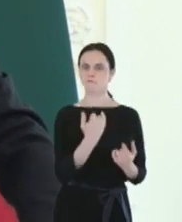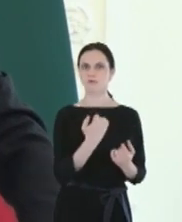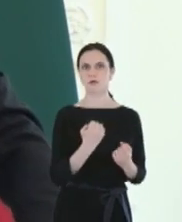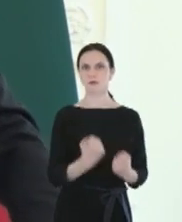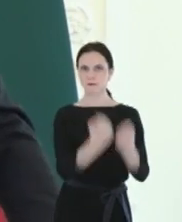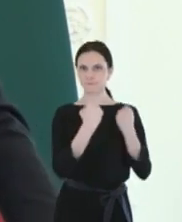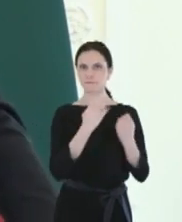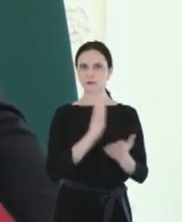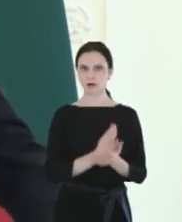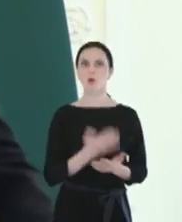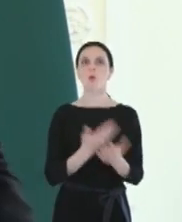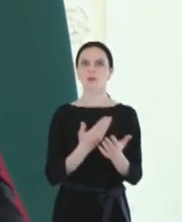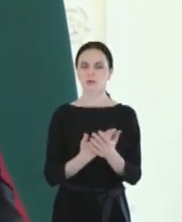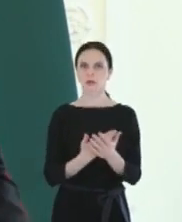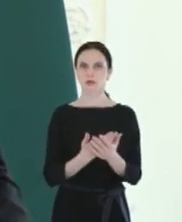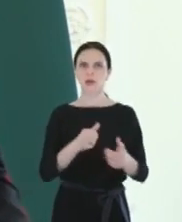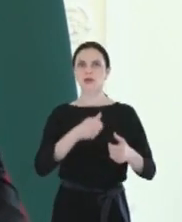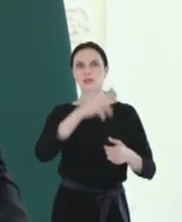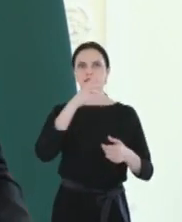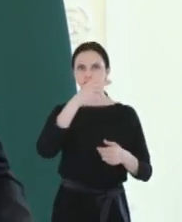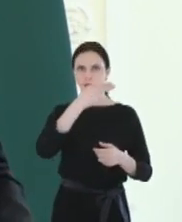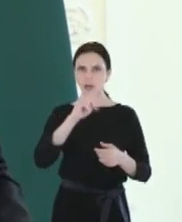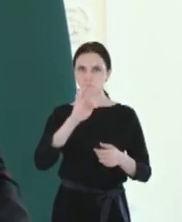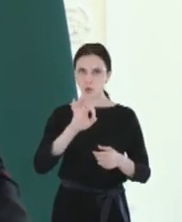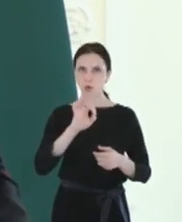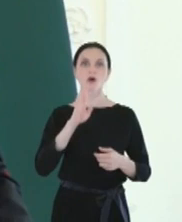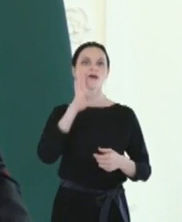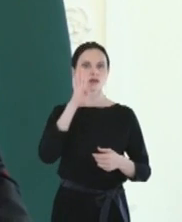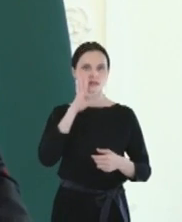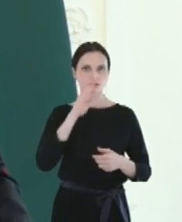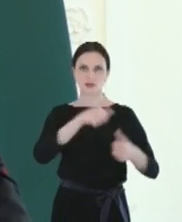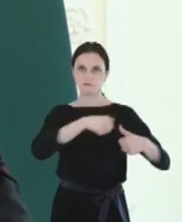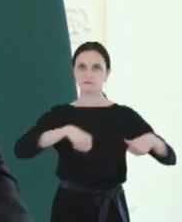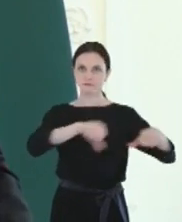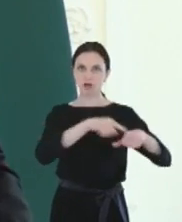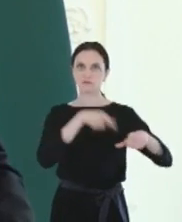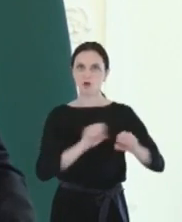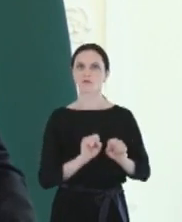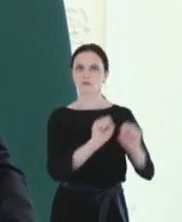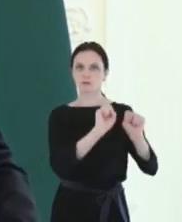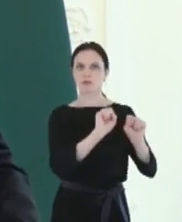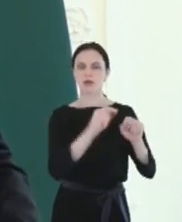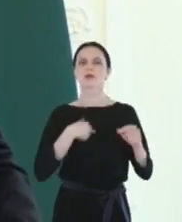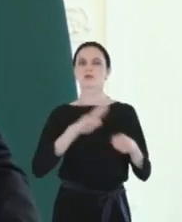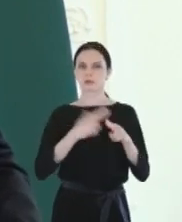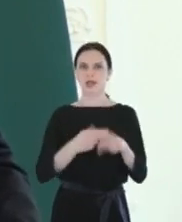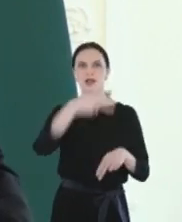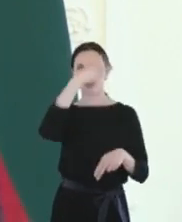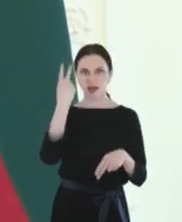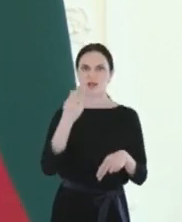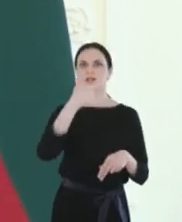stiprinant NATO rytinį flangą ir aiškus palaikymo signalas Lietuvai, Latvijai ir